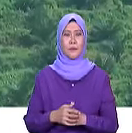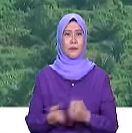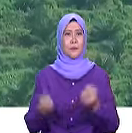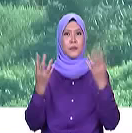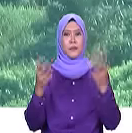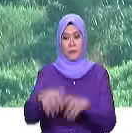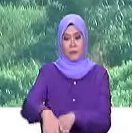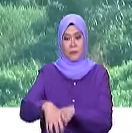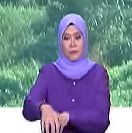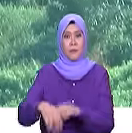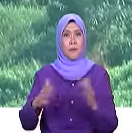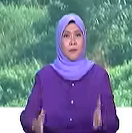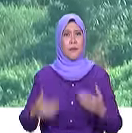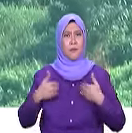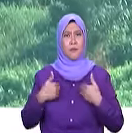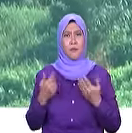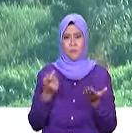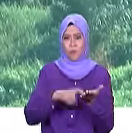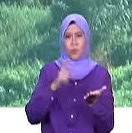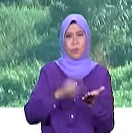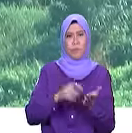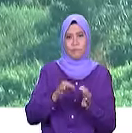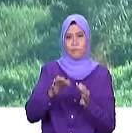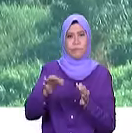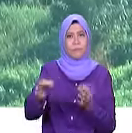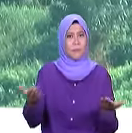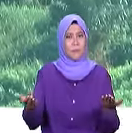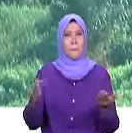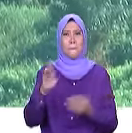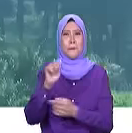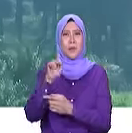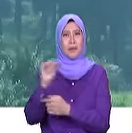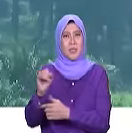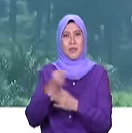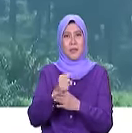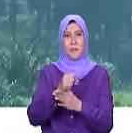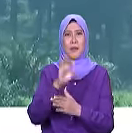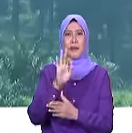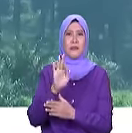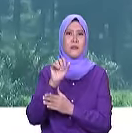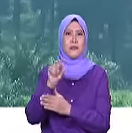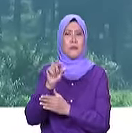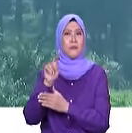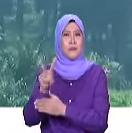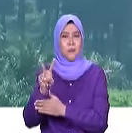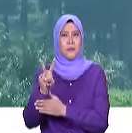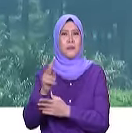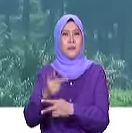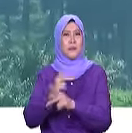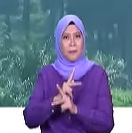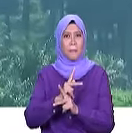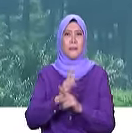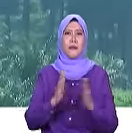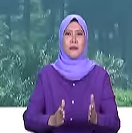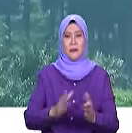kebanyakan peneroka mempunyai baki tunggakan pinjaman baja selain baki pinjaman saham FGV Holdings Berhad dan baki pinjaman